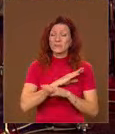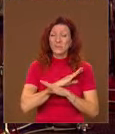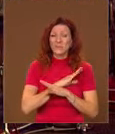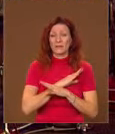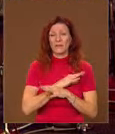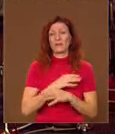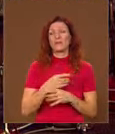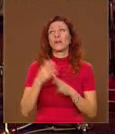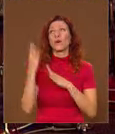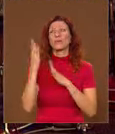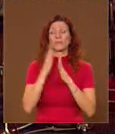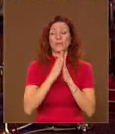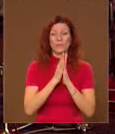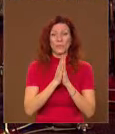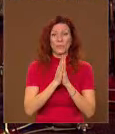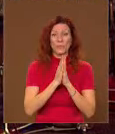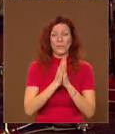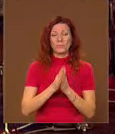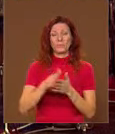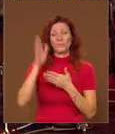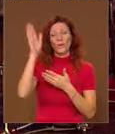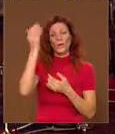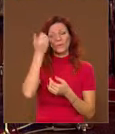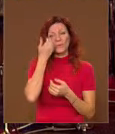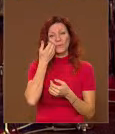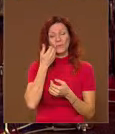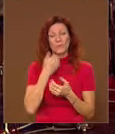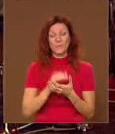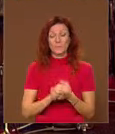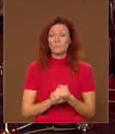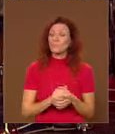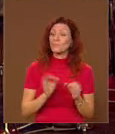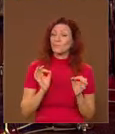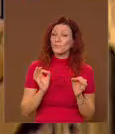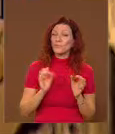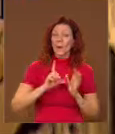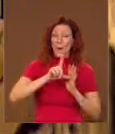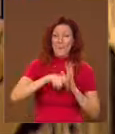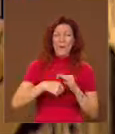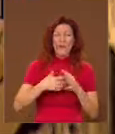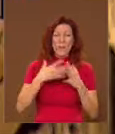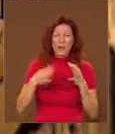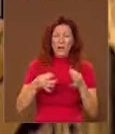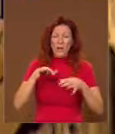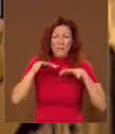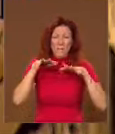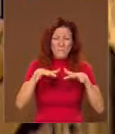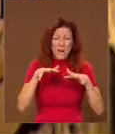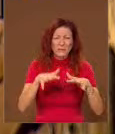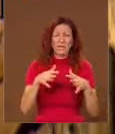помоли. Господи, помоли! По време на големи бедствия църквата се моли с тези молитви за избавление.